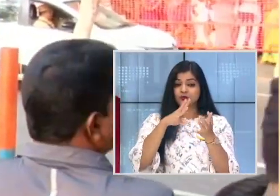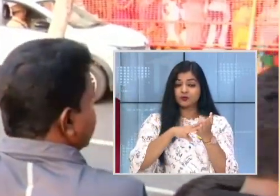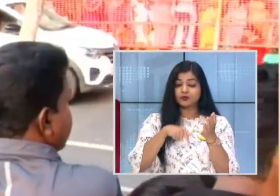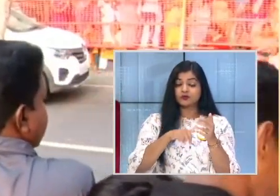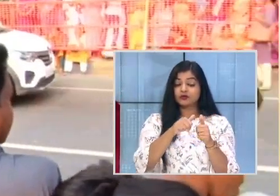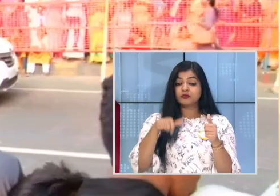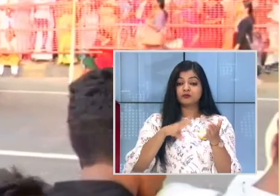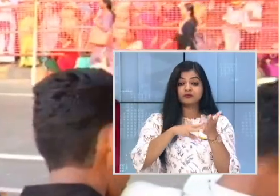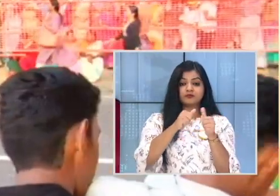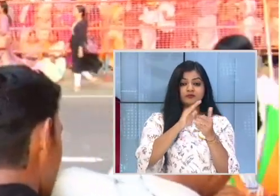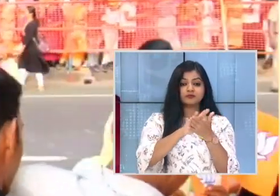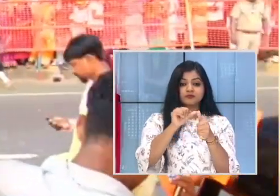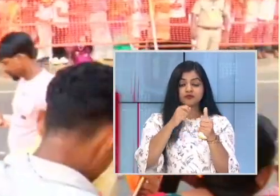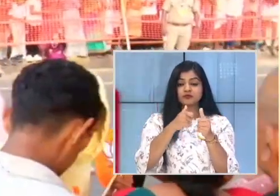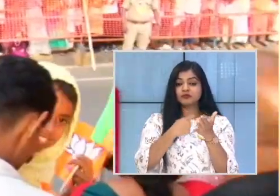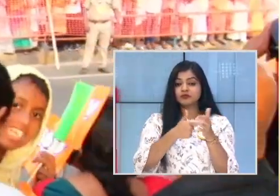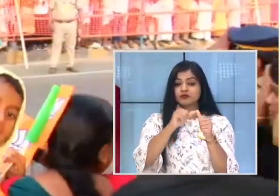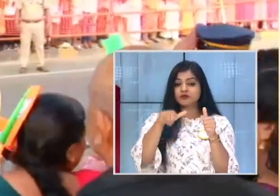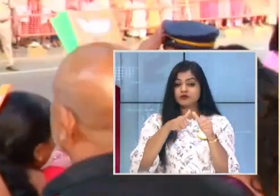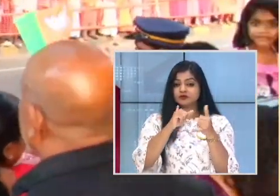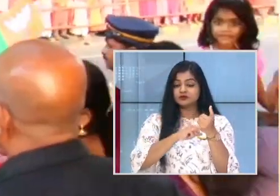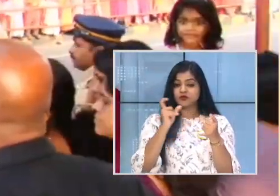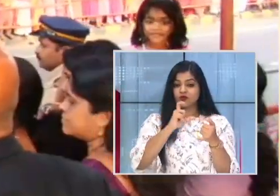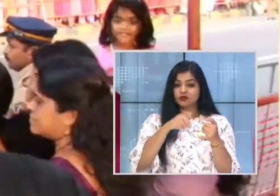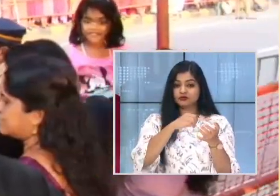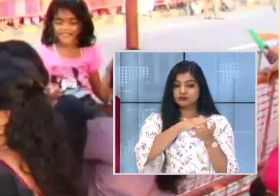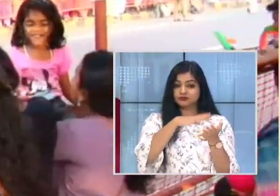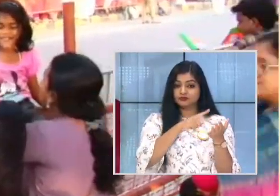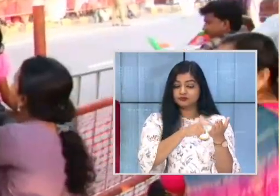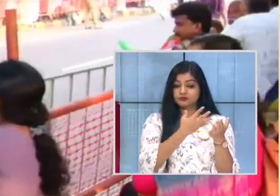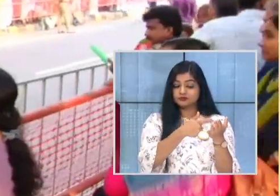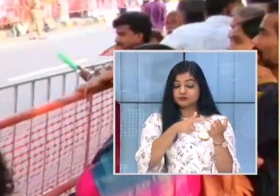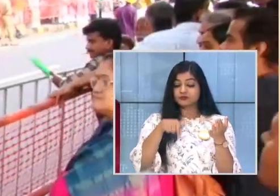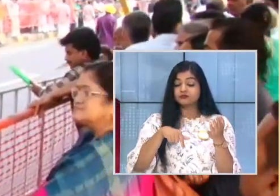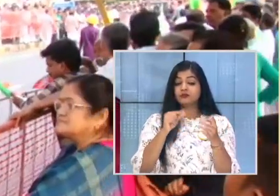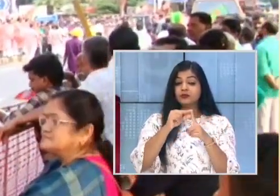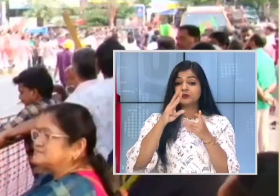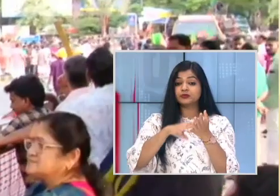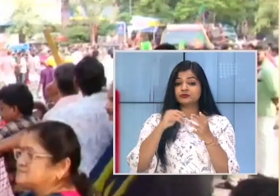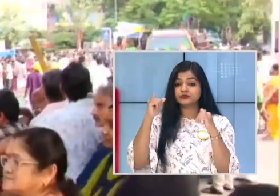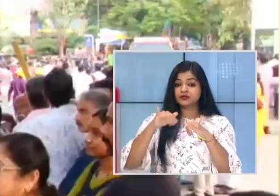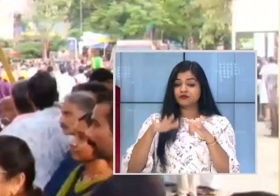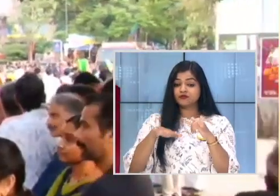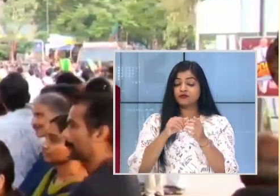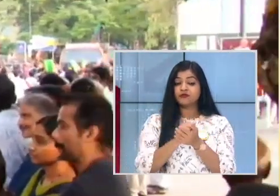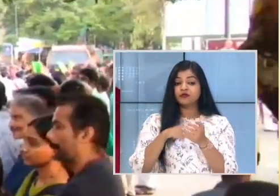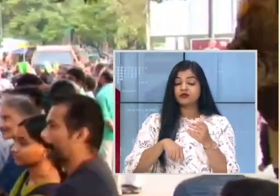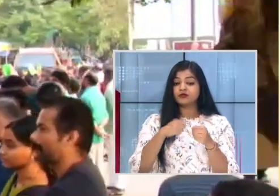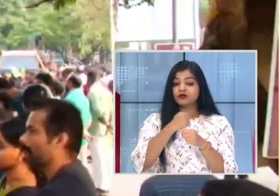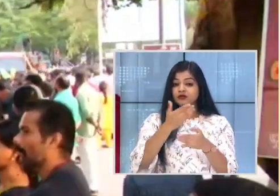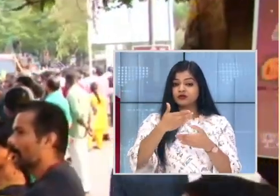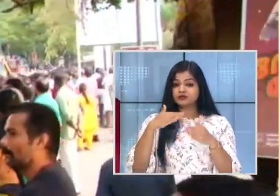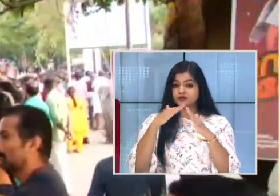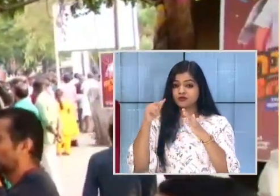അതായത് മഹാരാജാസ് കോളേജ് ഗ്രൗണ്ടിന്റെ അവിടെ നിന്ന് ഈ താമസിക്കുന്ന, അതായത് നരേന്ദ്രമോദി പ്രധാനമന്ത്രി താമസിക്കുന്ന ഗസ്റ്റ് ഹൗസ് വരെ 1.25 കിലോമീറ്റർ ആണുള്ളത്.